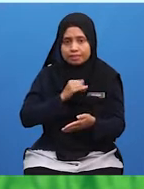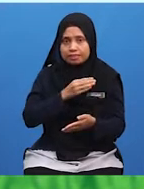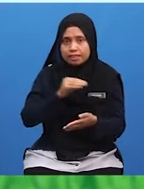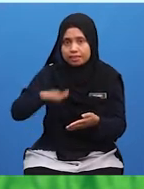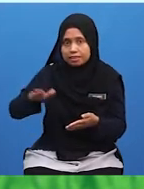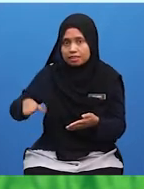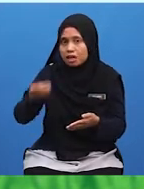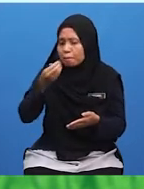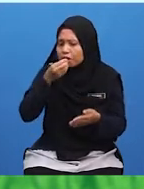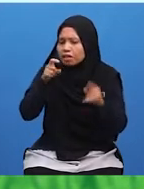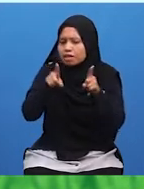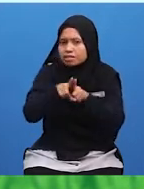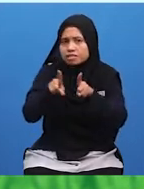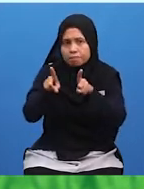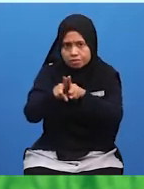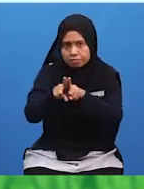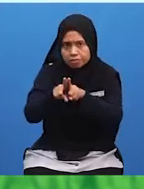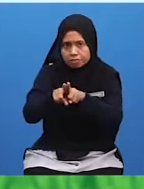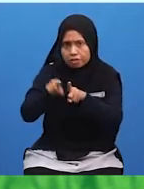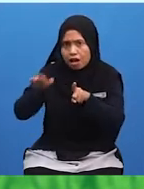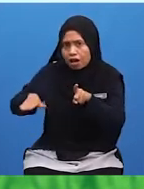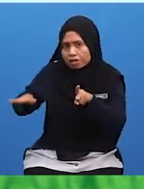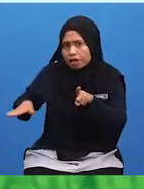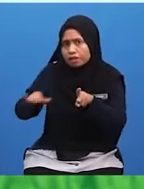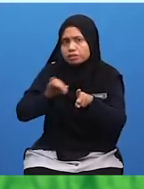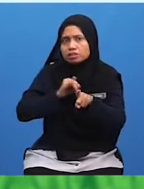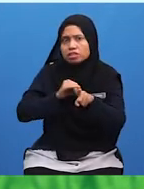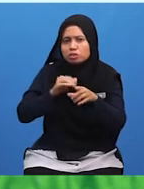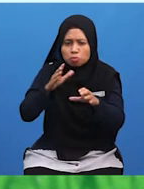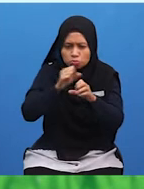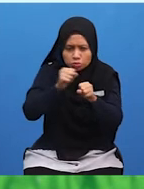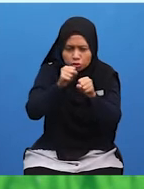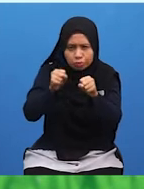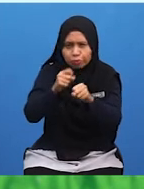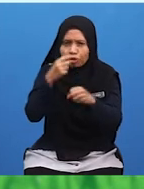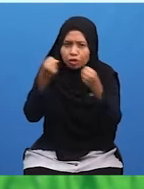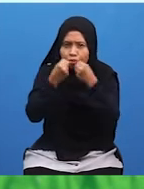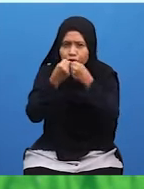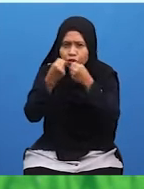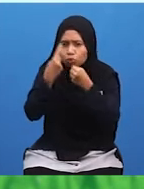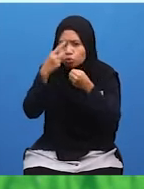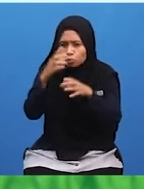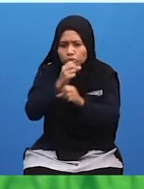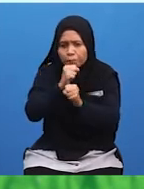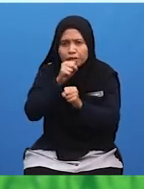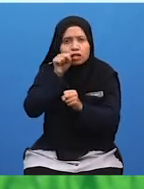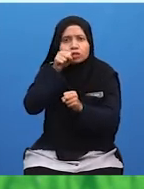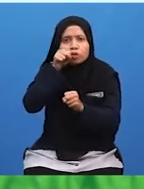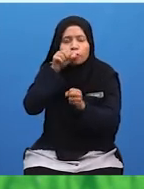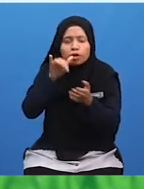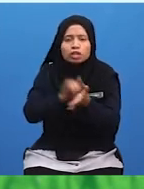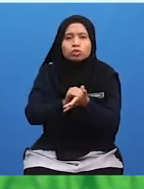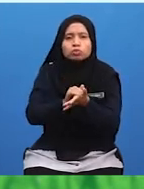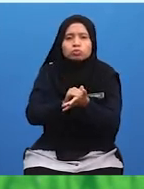supaya makan bersama. Adik-beradik saya berebut-rebut untuk mendapatkan lobak